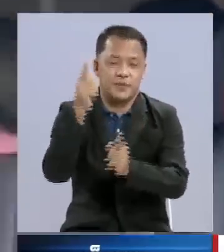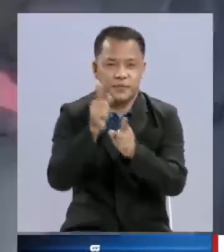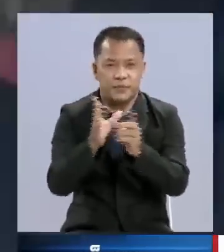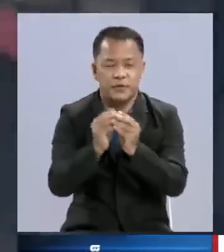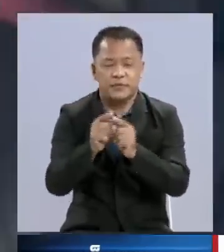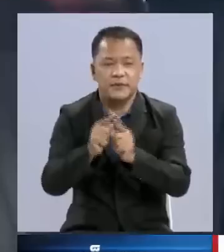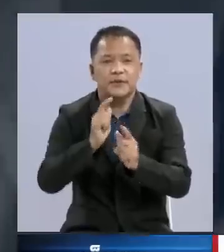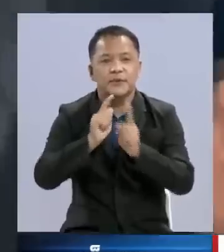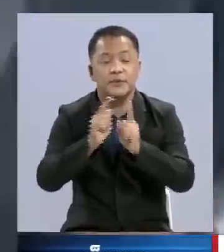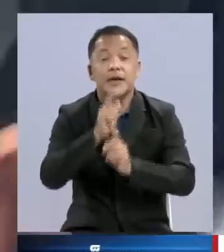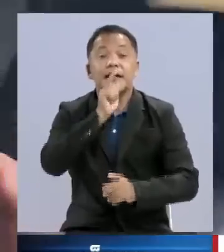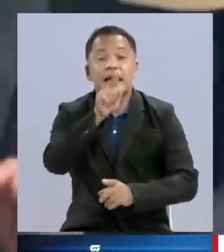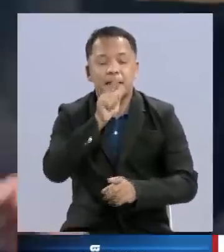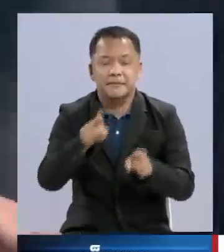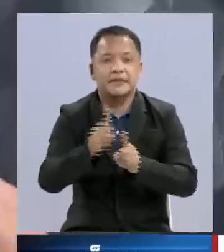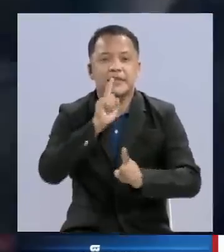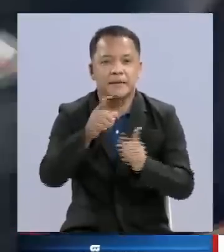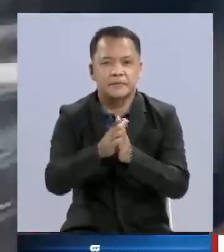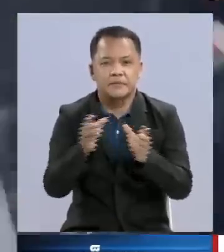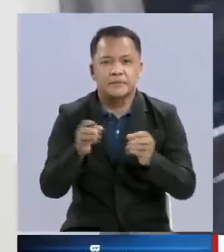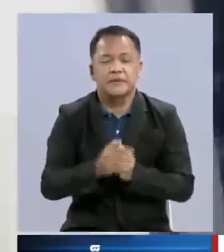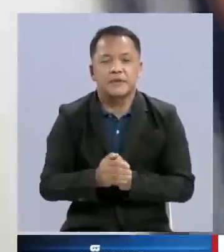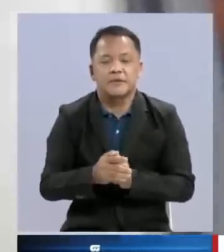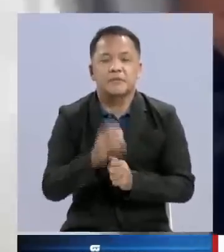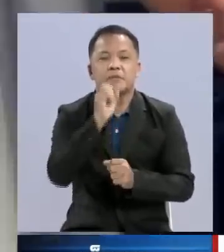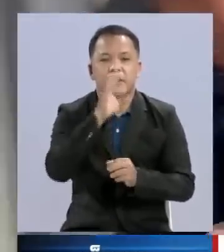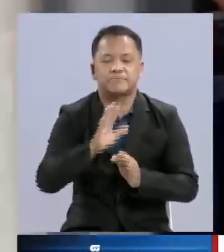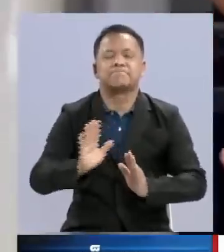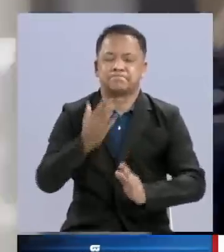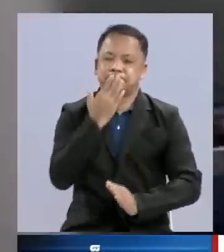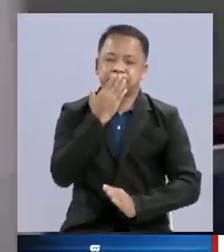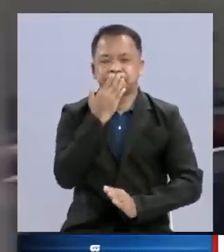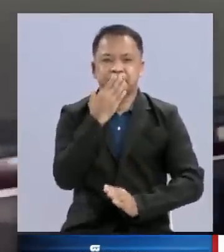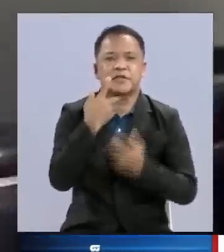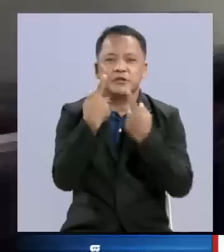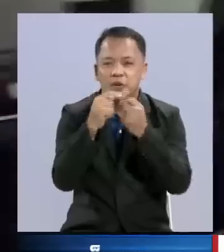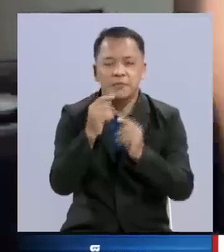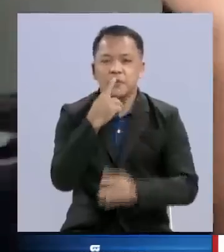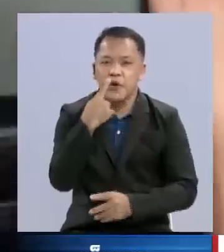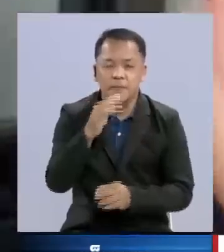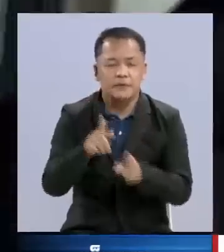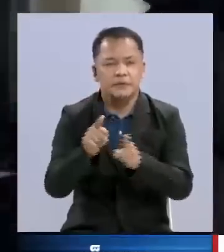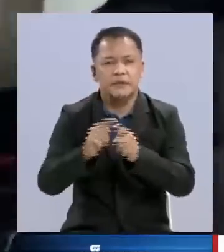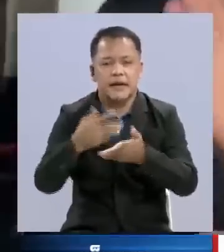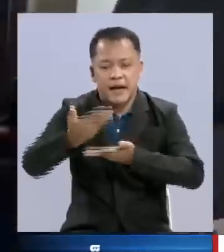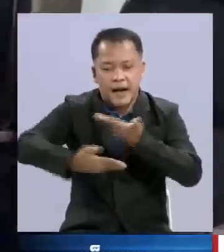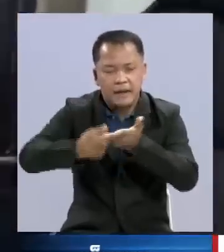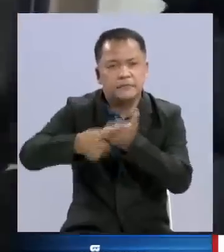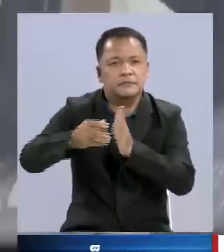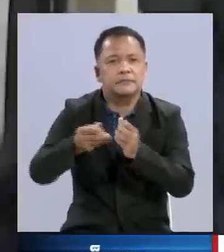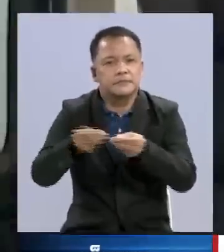ออเนี่ยก็มาแบบเนี้ยก็โดนถามประเด็นนี้แหละนะครับแต่กลายเป็นว่าคุณพิธาปฏิเสธนะครับที่จะตอบคำถามสื่อมวลชนเรื่องของการขายหุ้น